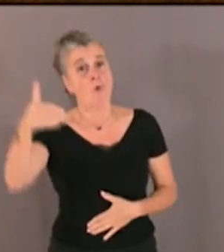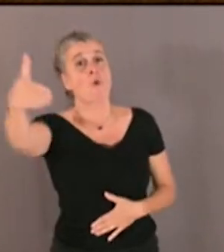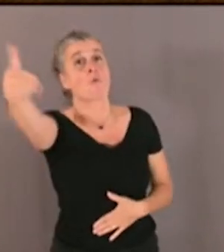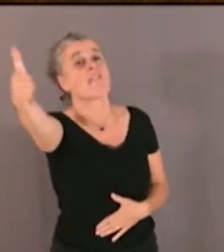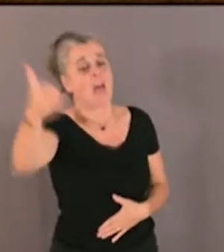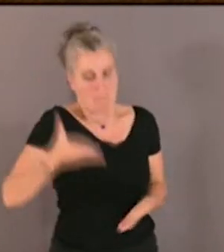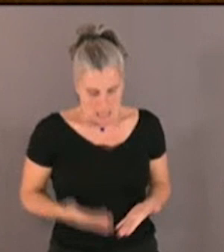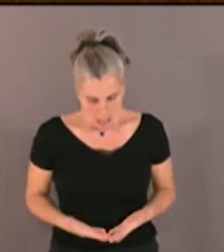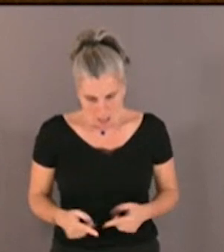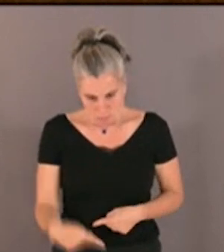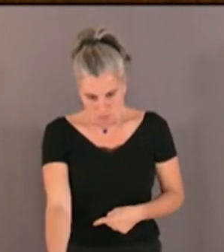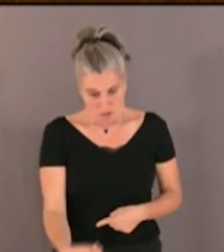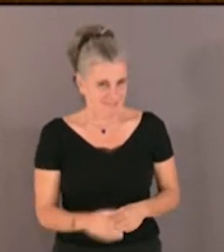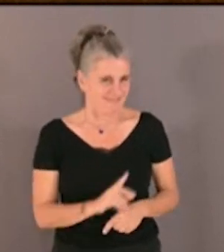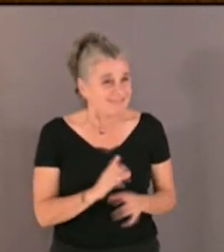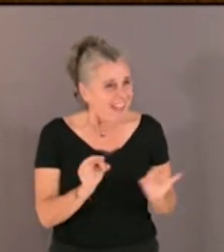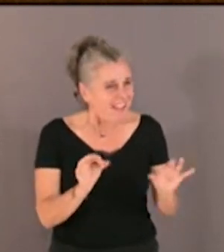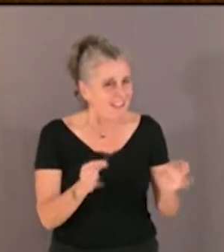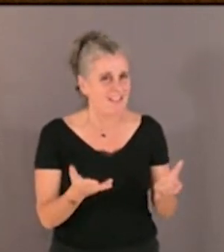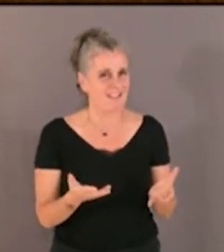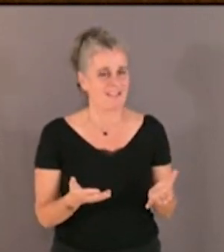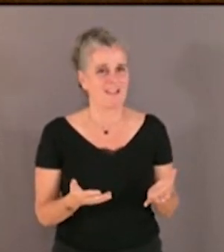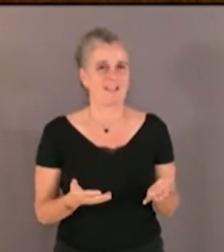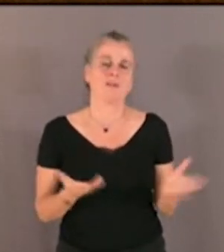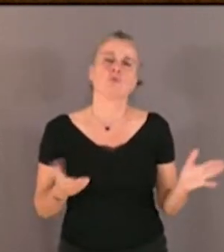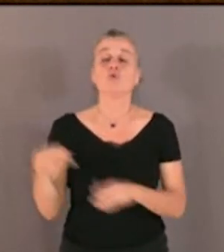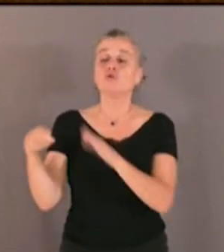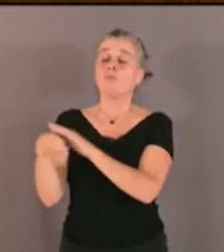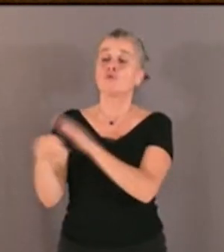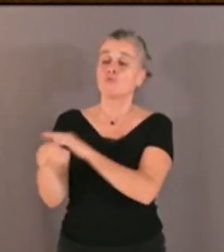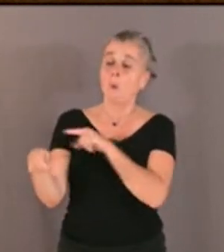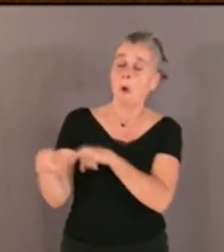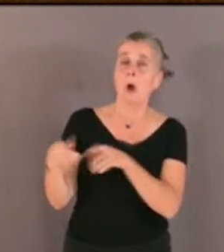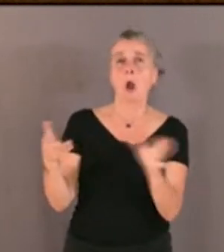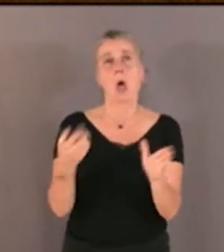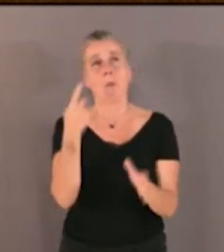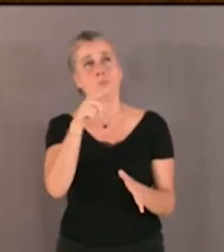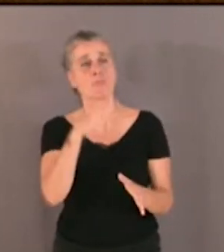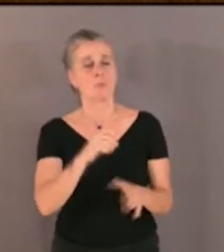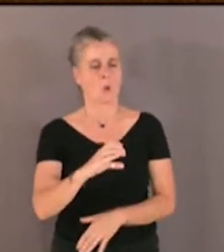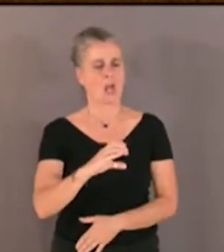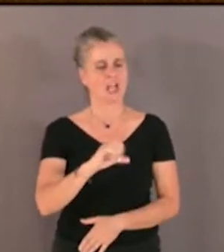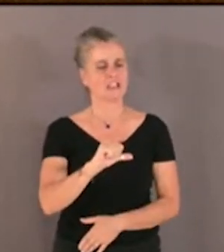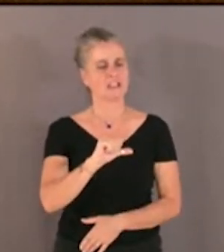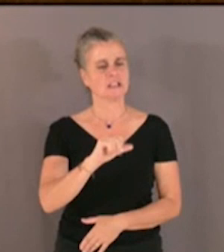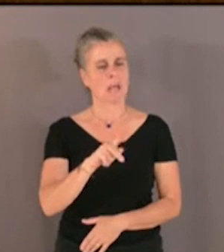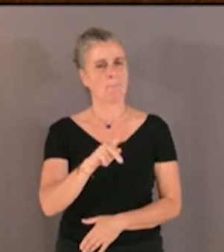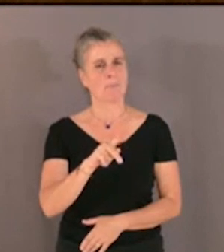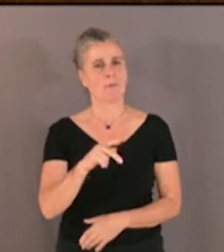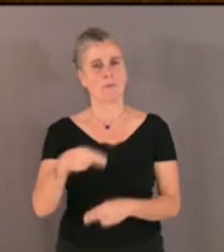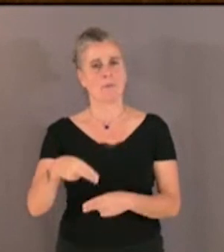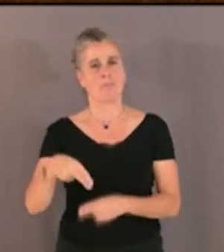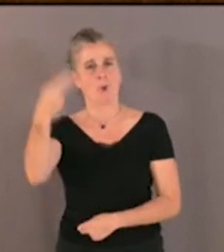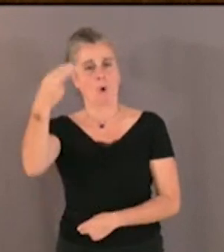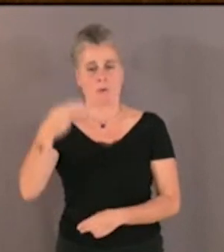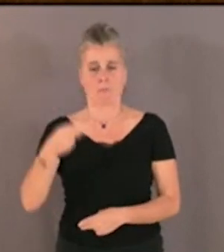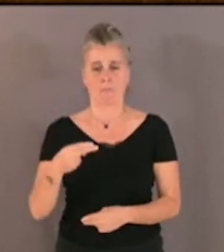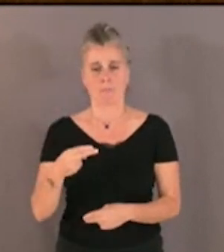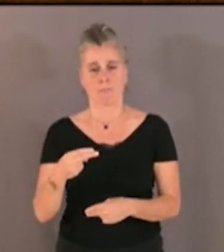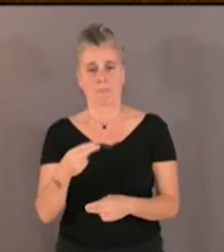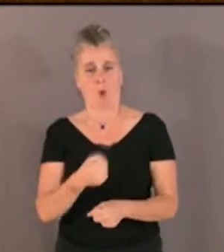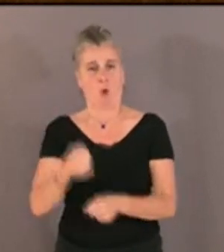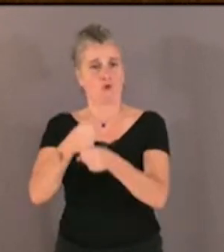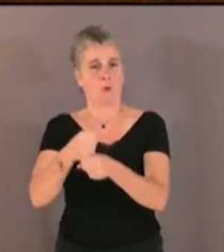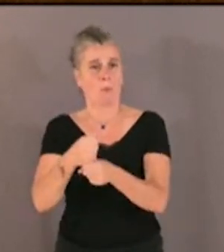notre prochain. Alors, il y a une subvention pour Cap Nord Entreprendre, là, mais c'est le seul. Il n'y a rien